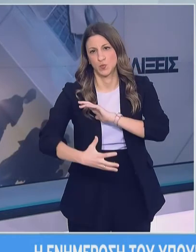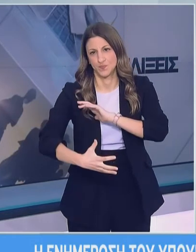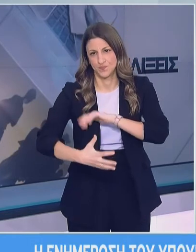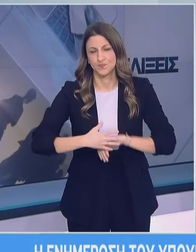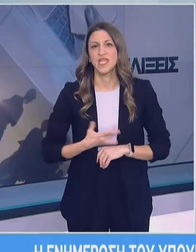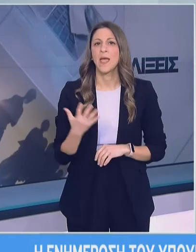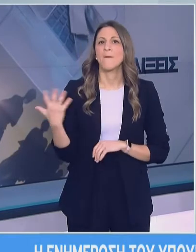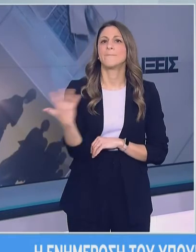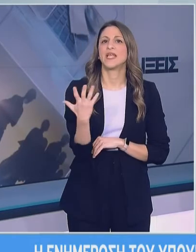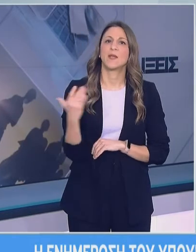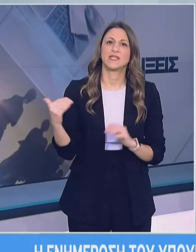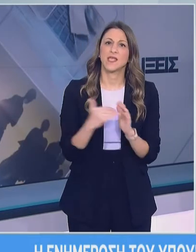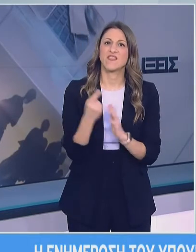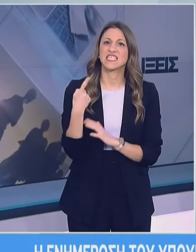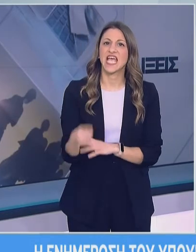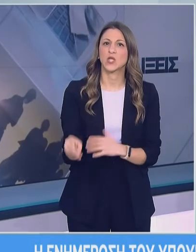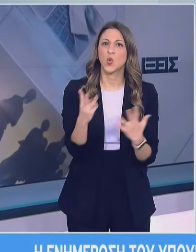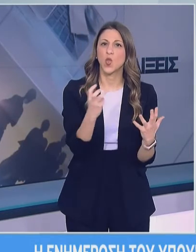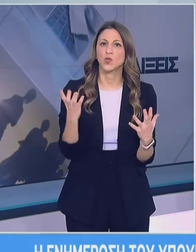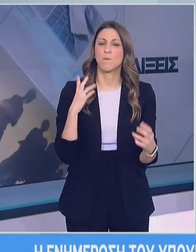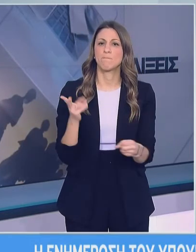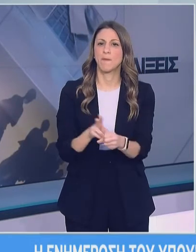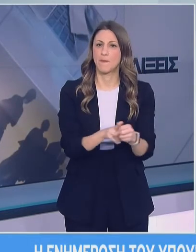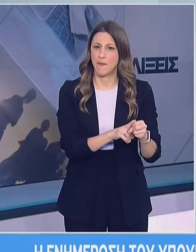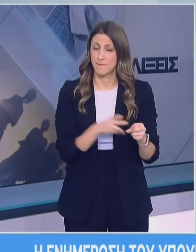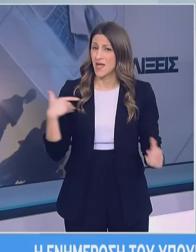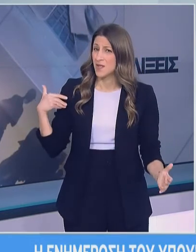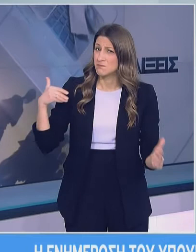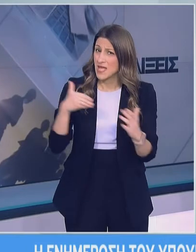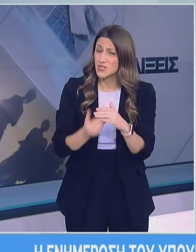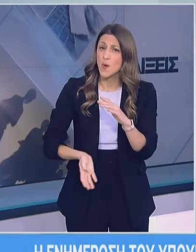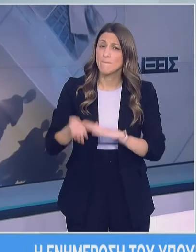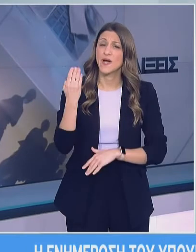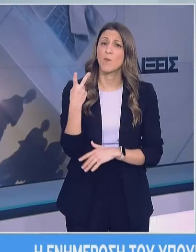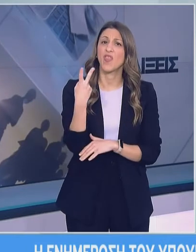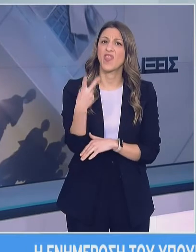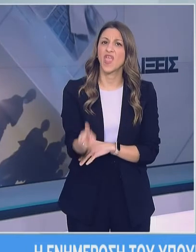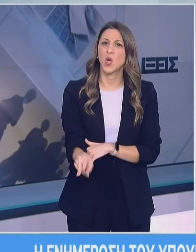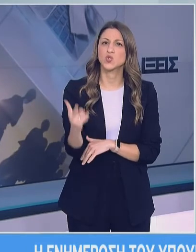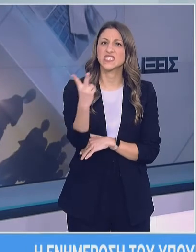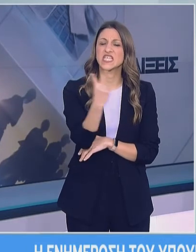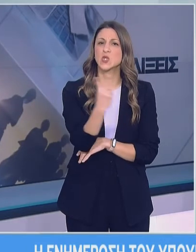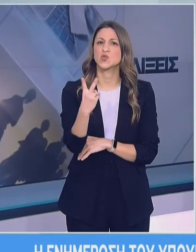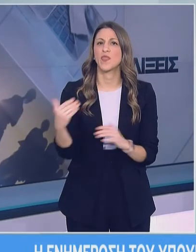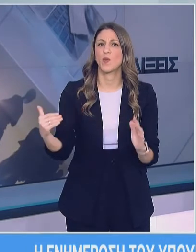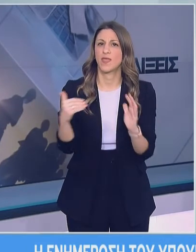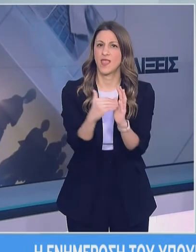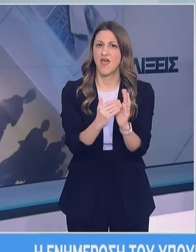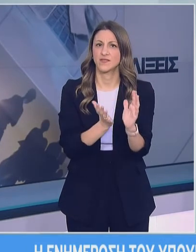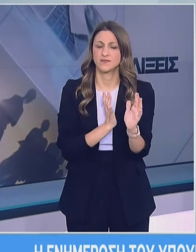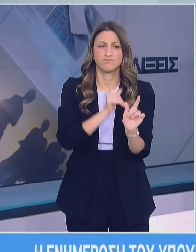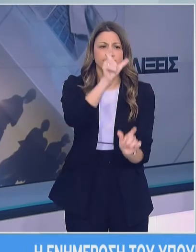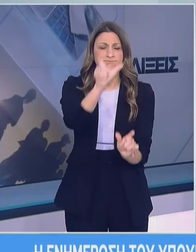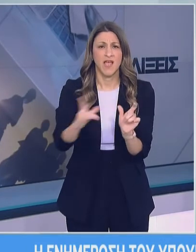με 55.188 θανάτους, αλλά και μέχρι σήμερα περισσότερους από 222.000 ανθρώπους που